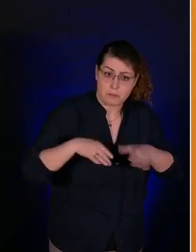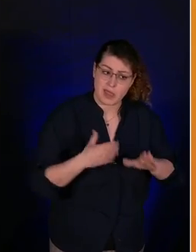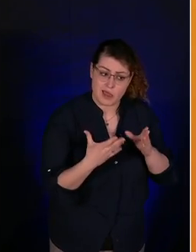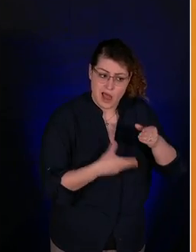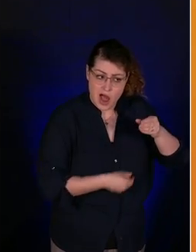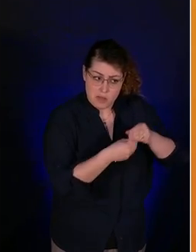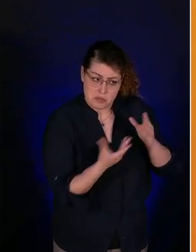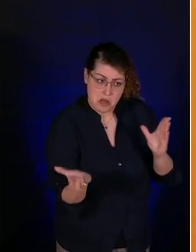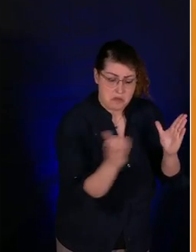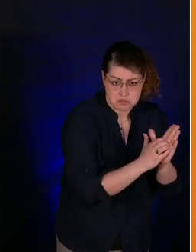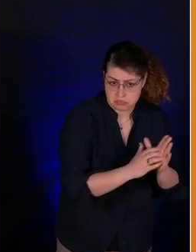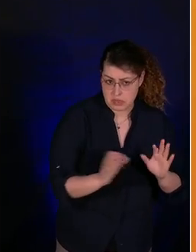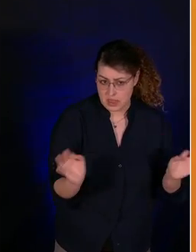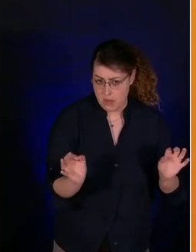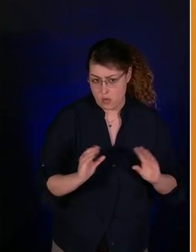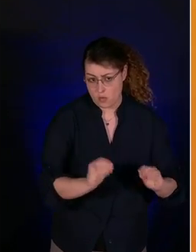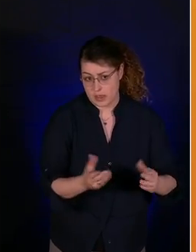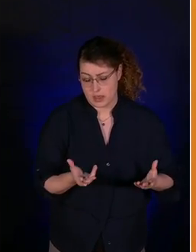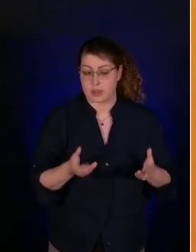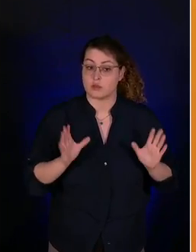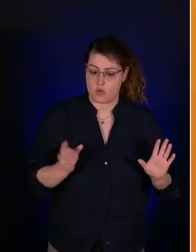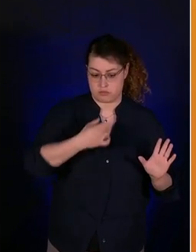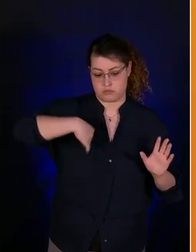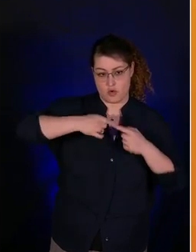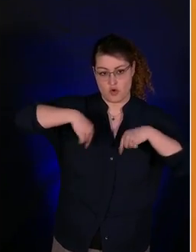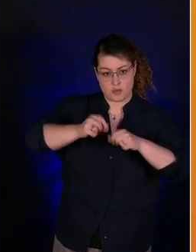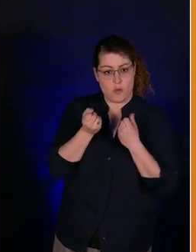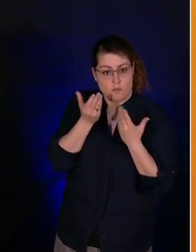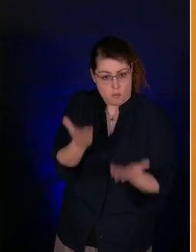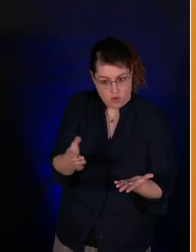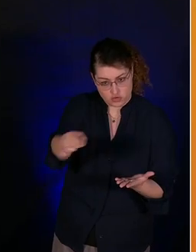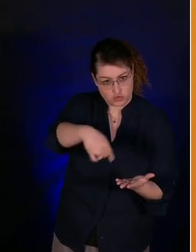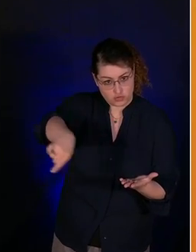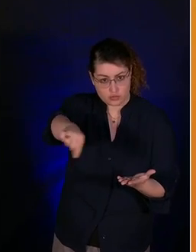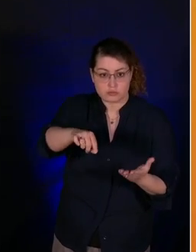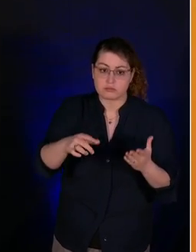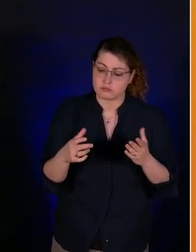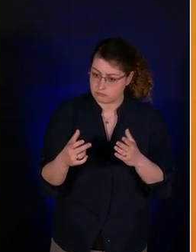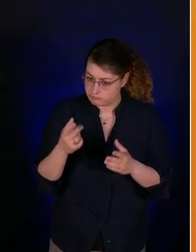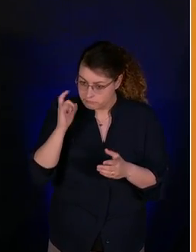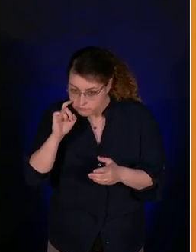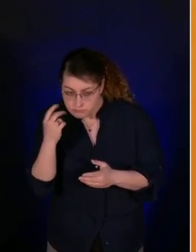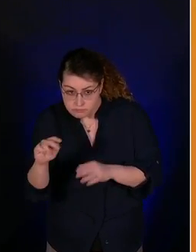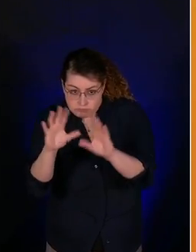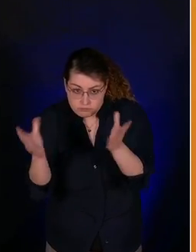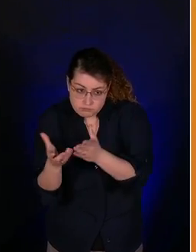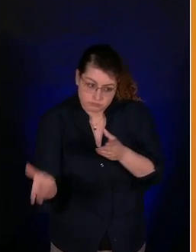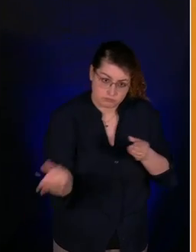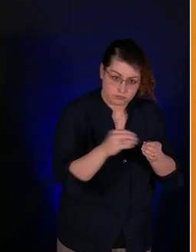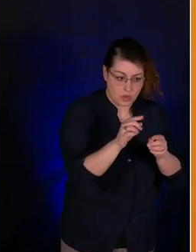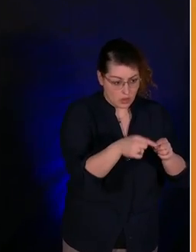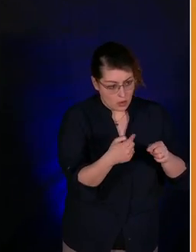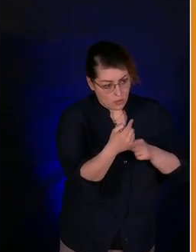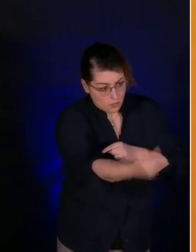sur le document. La Commission vous propose que celles-ci servent à la réflexion et à l'analyse de la future